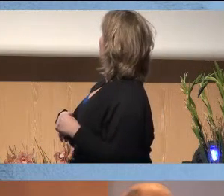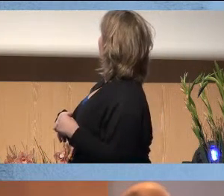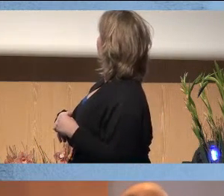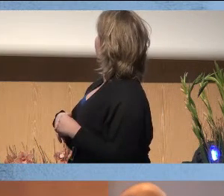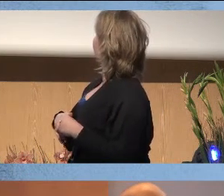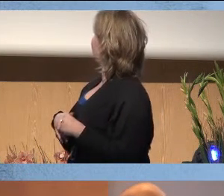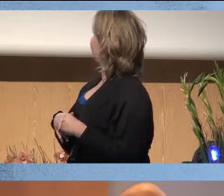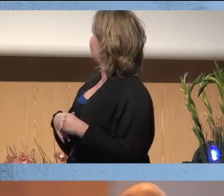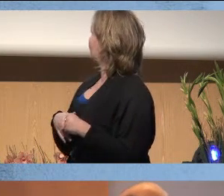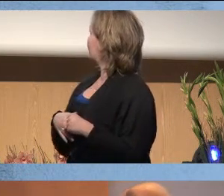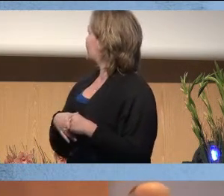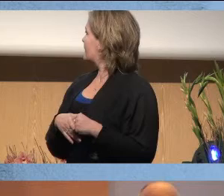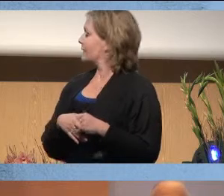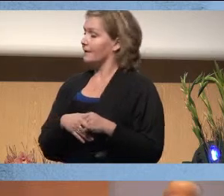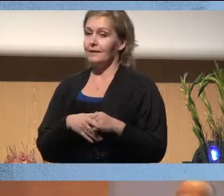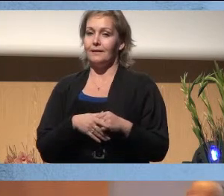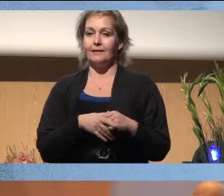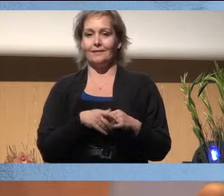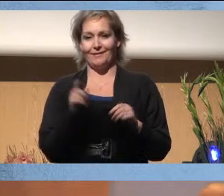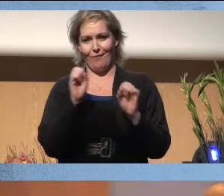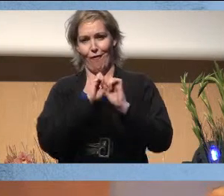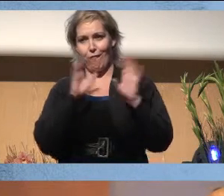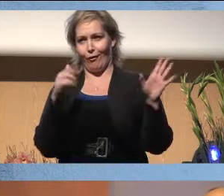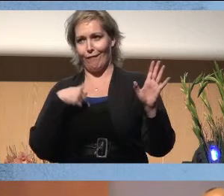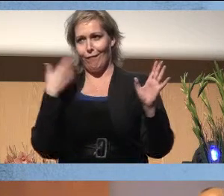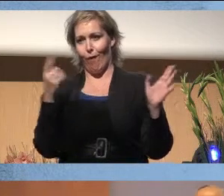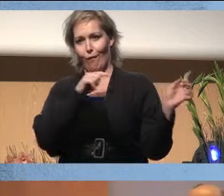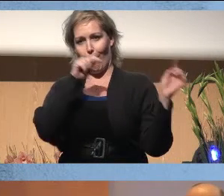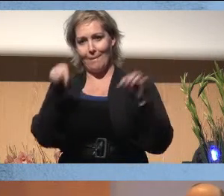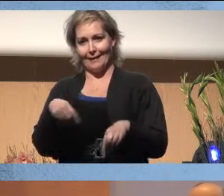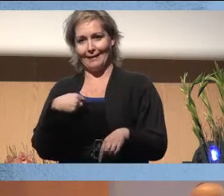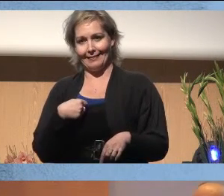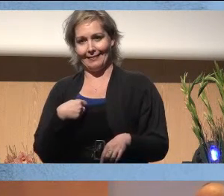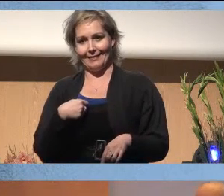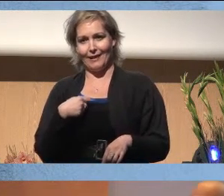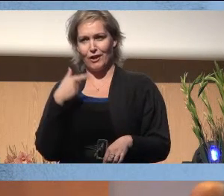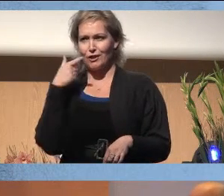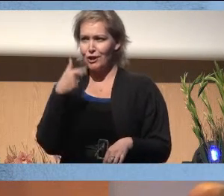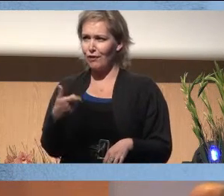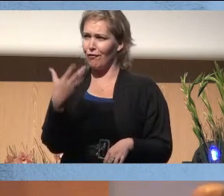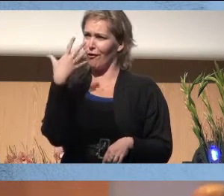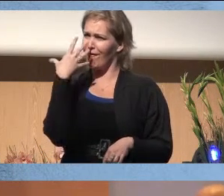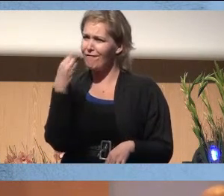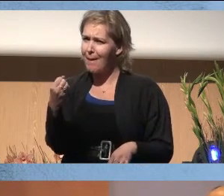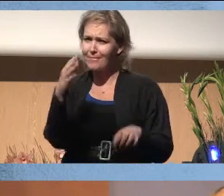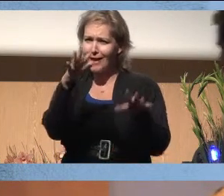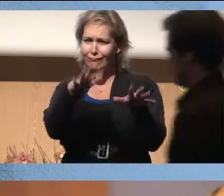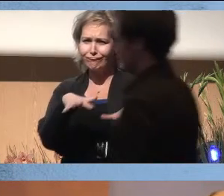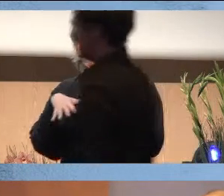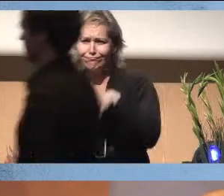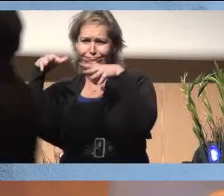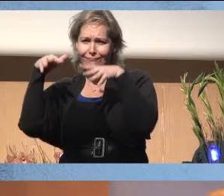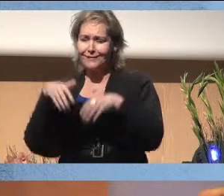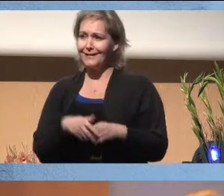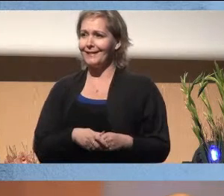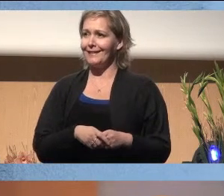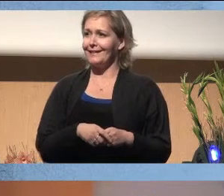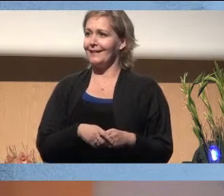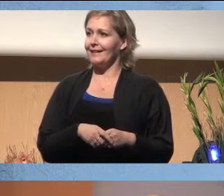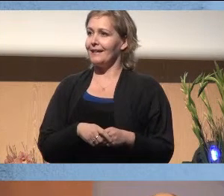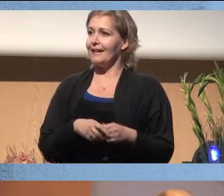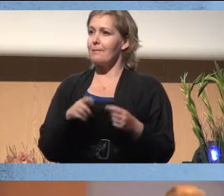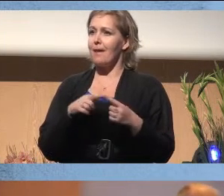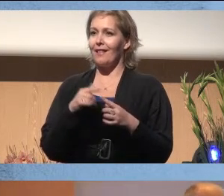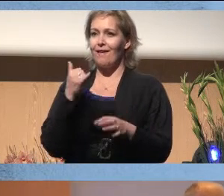Så er det dette her da. Det var flott forresten å få lov å komme ut. 750 stykker, så mange tror ikke jeg har snakket for før.